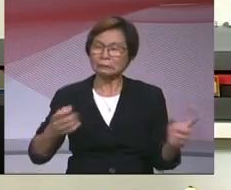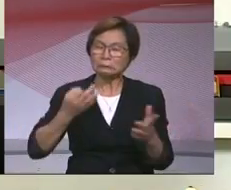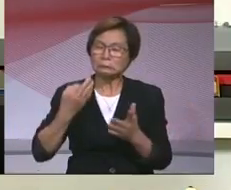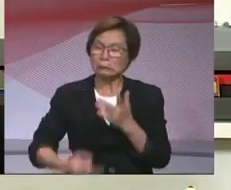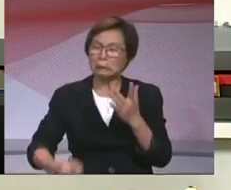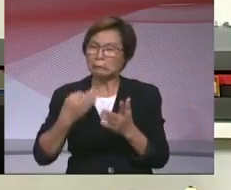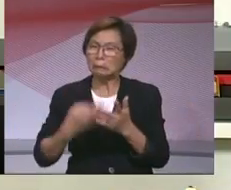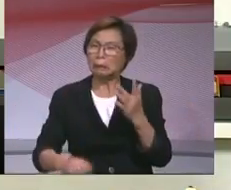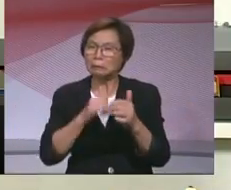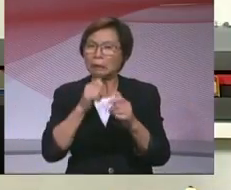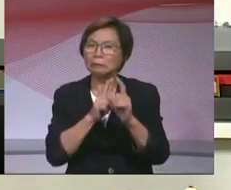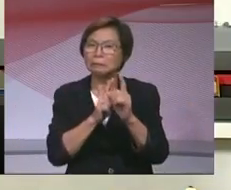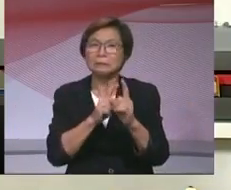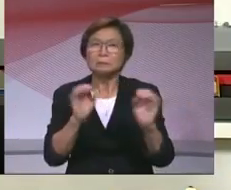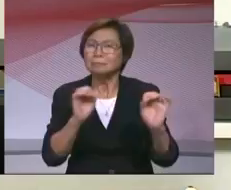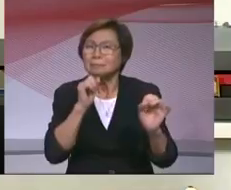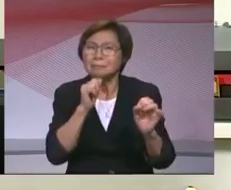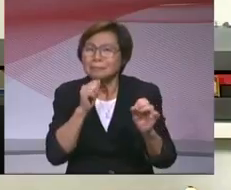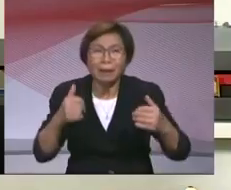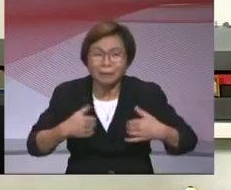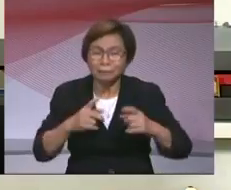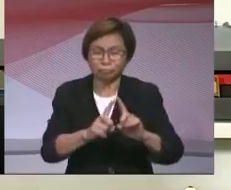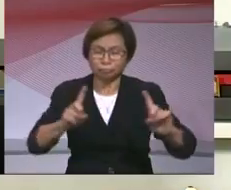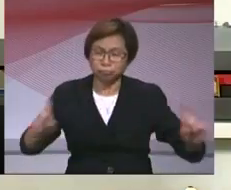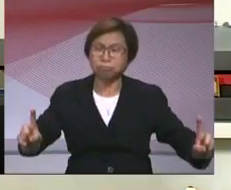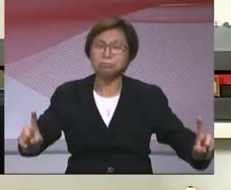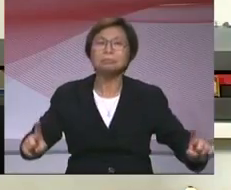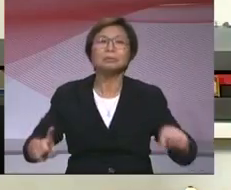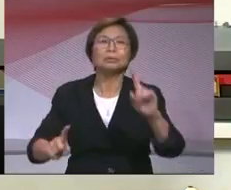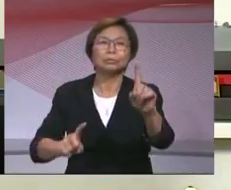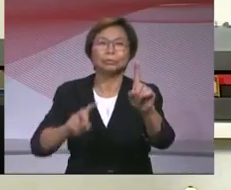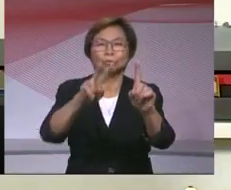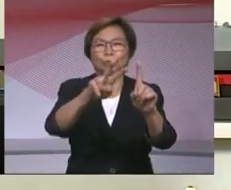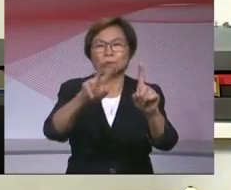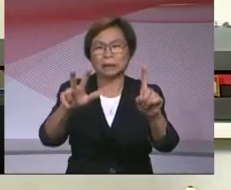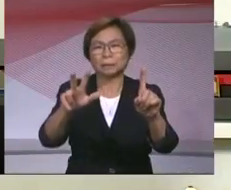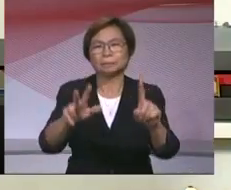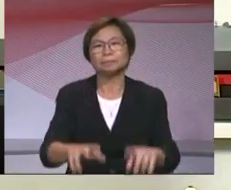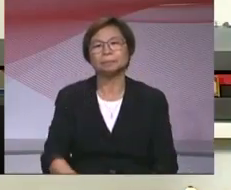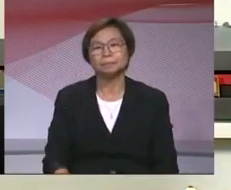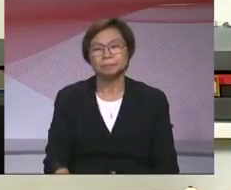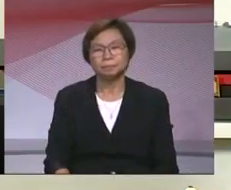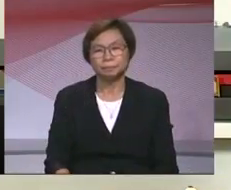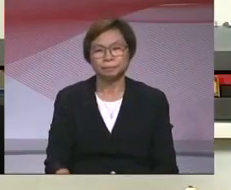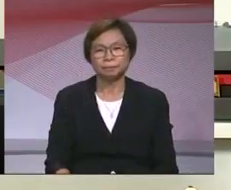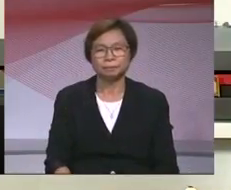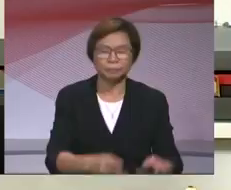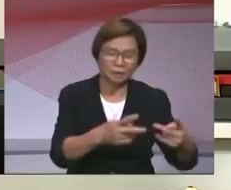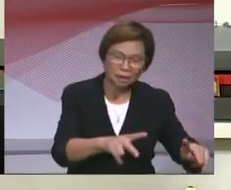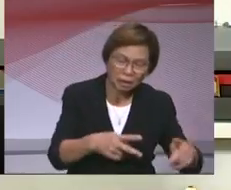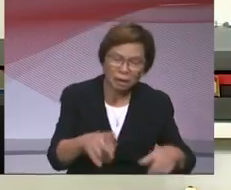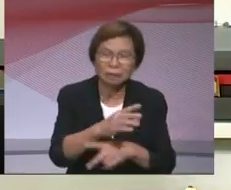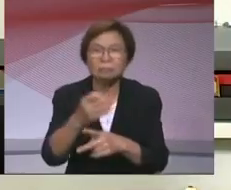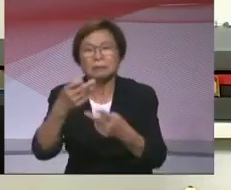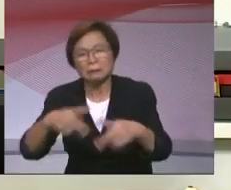mematuhi penjarakan sosial adalah seramai 123, manakala premis-premis